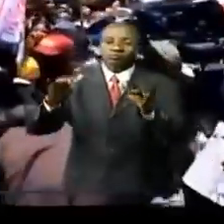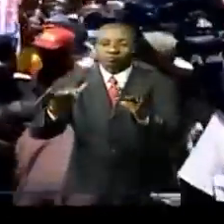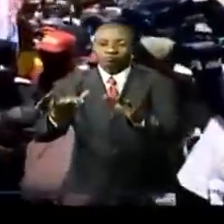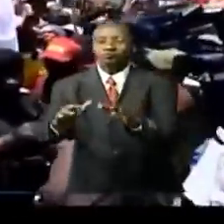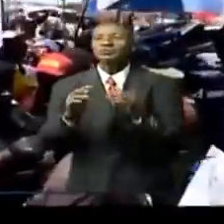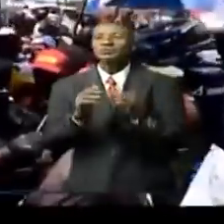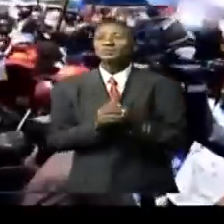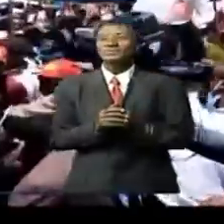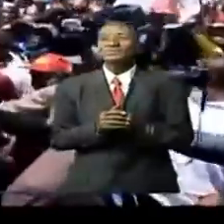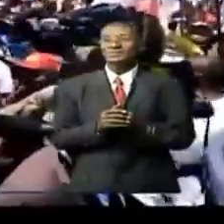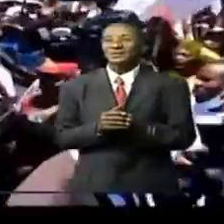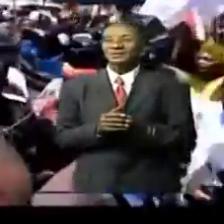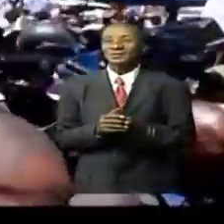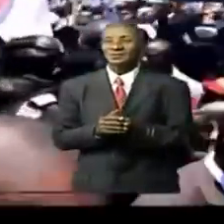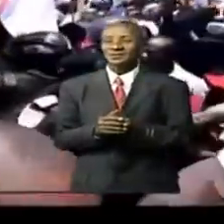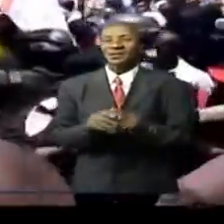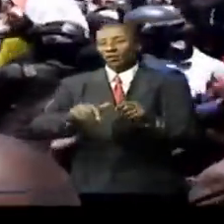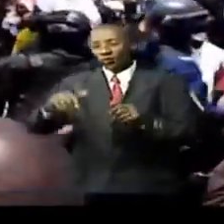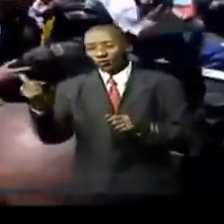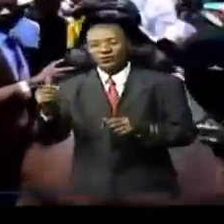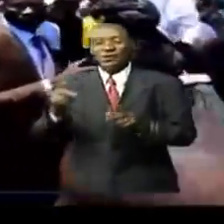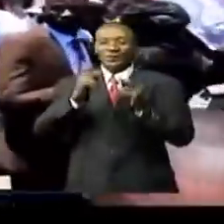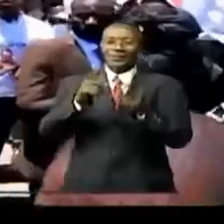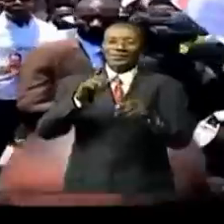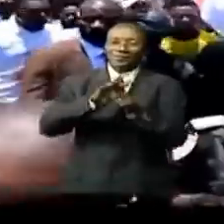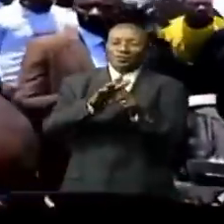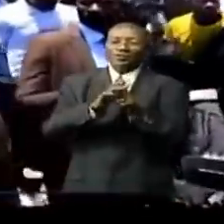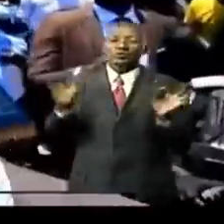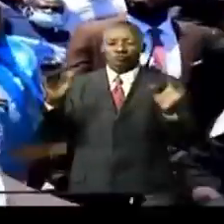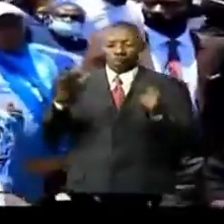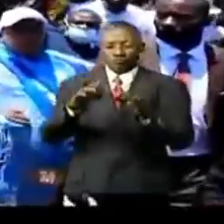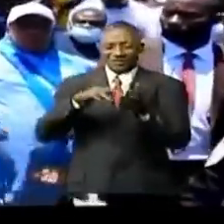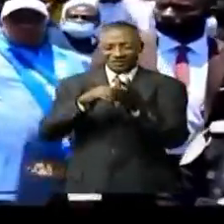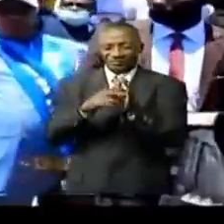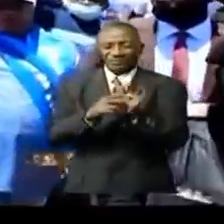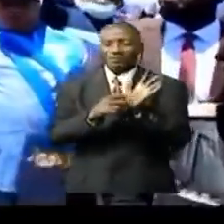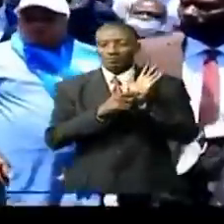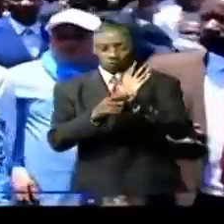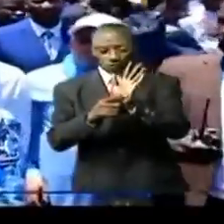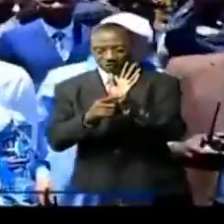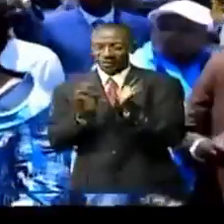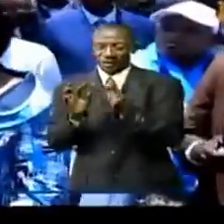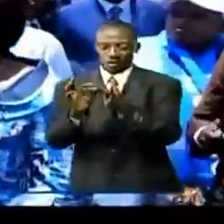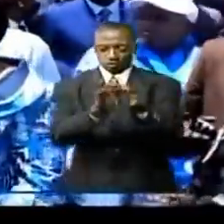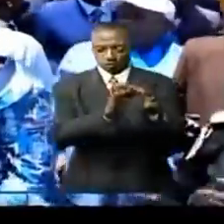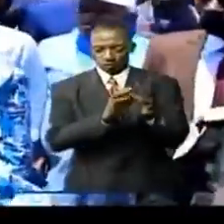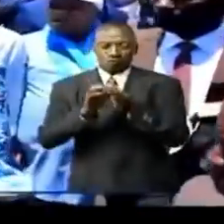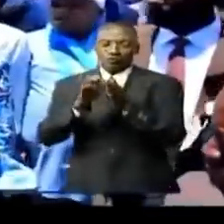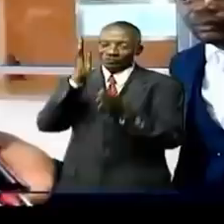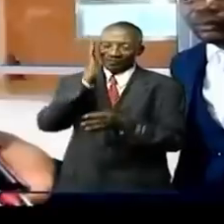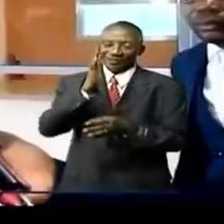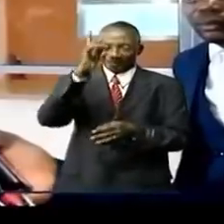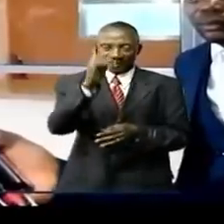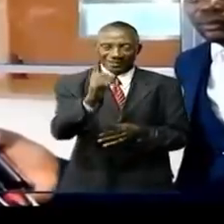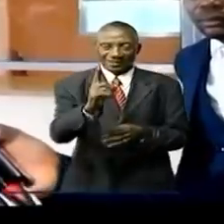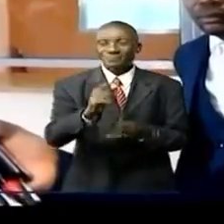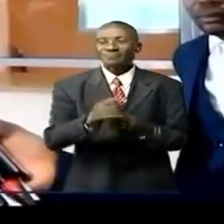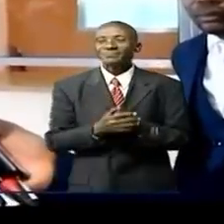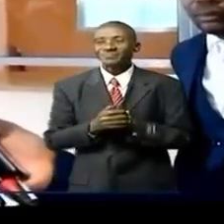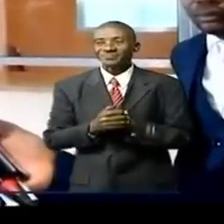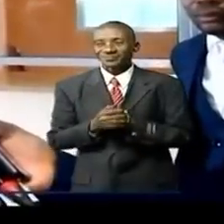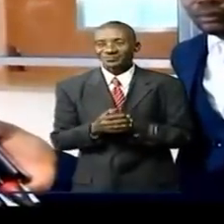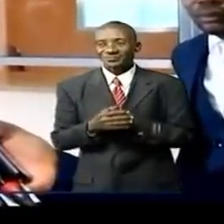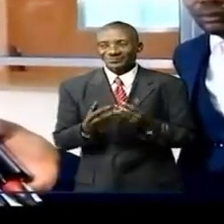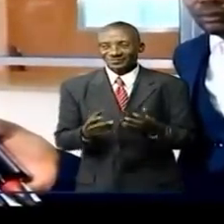au sein de l'Union sacrée derrière Fifi Masuka Saini pour relever les défis de développement de la province du Cobalt. Face à la presse,